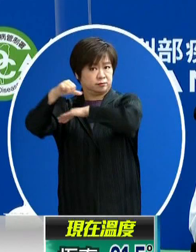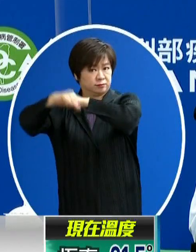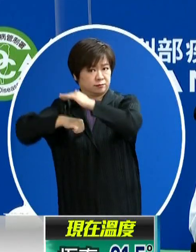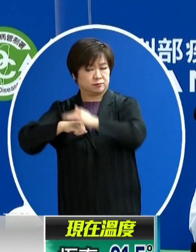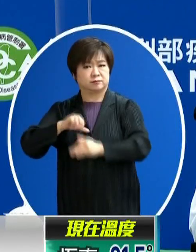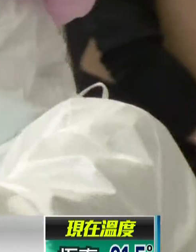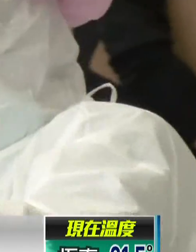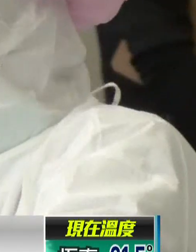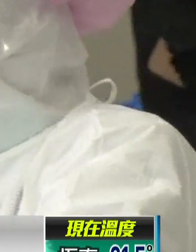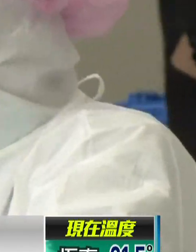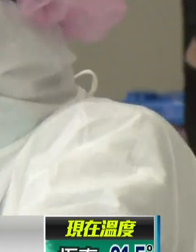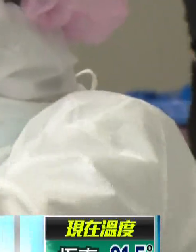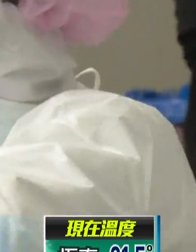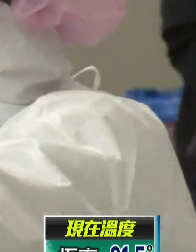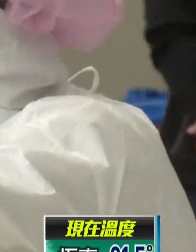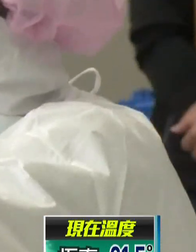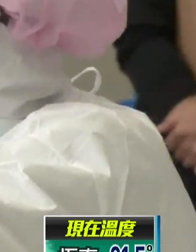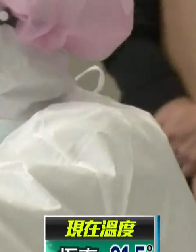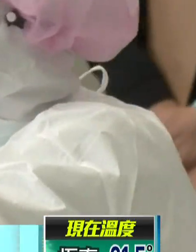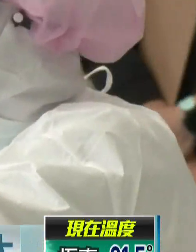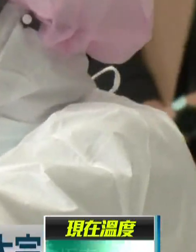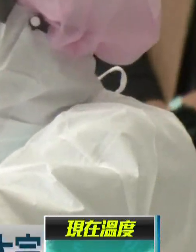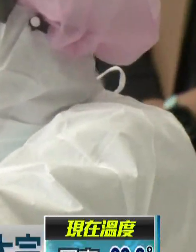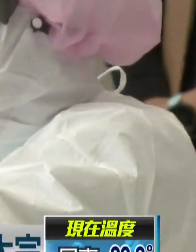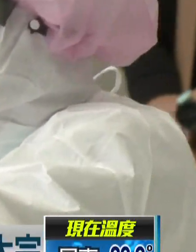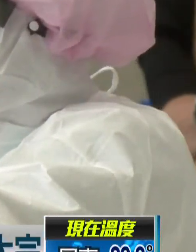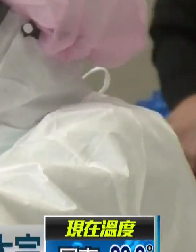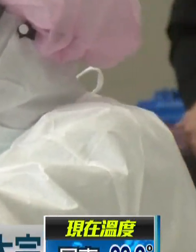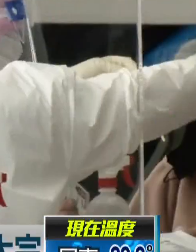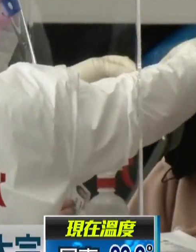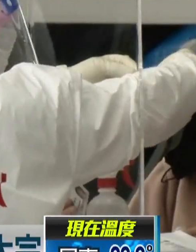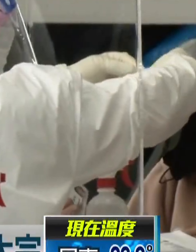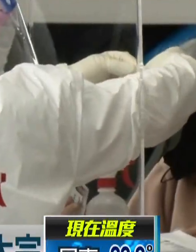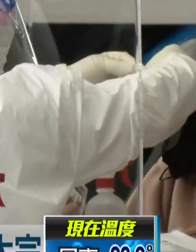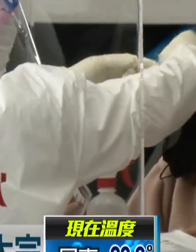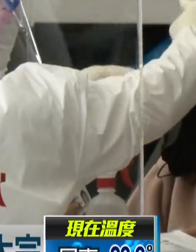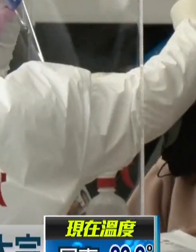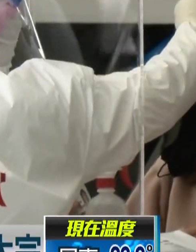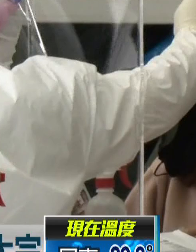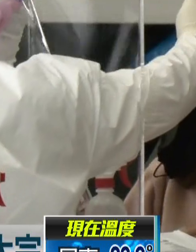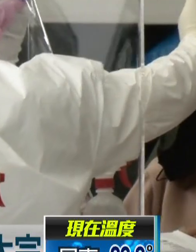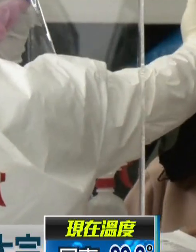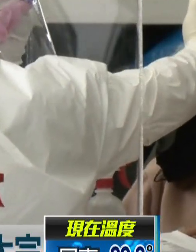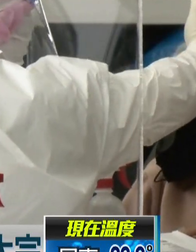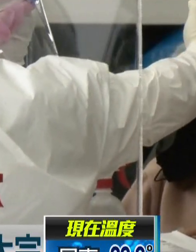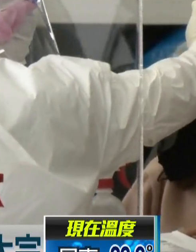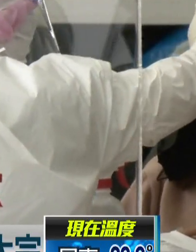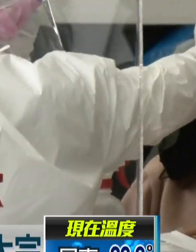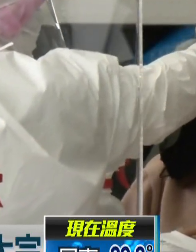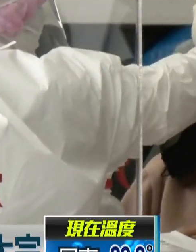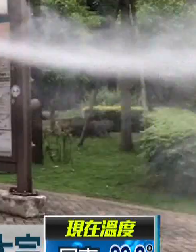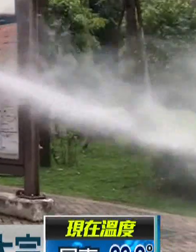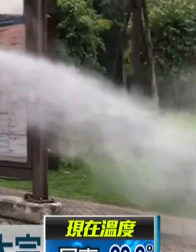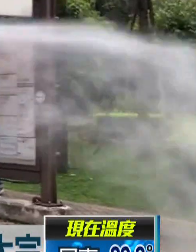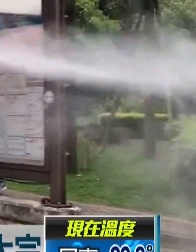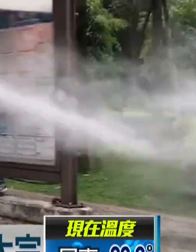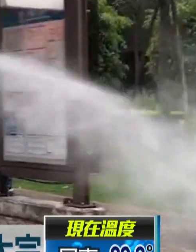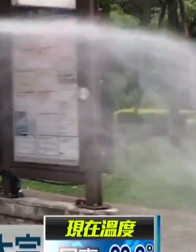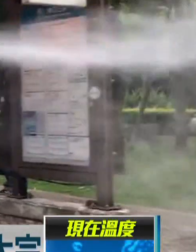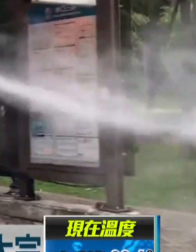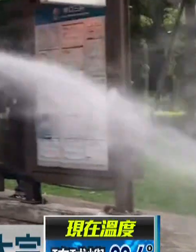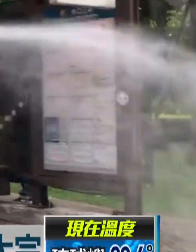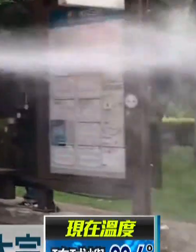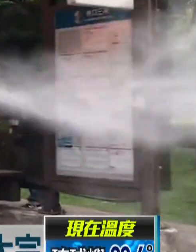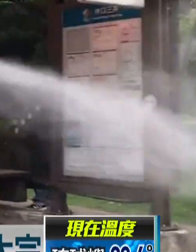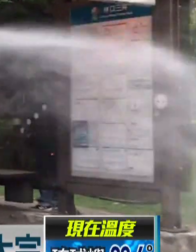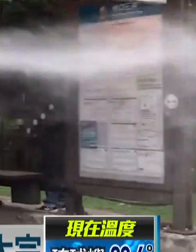有97名。 本土疫情继续烧，连续3天确诊数都破百，3号一口气暴增183例。从县